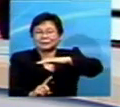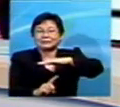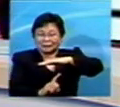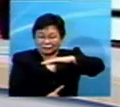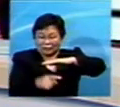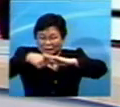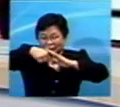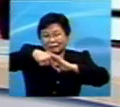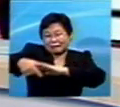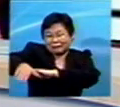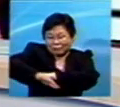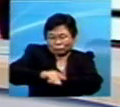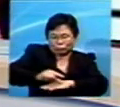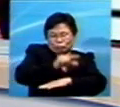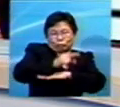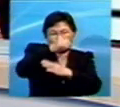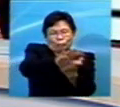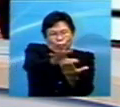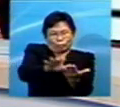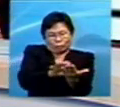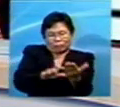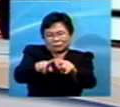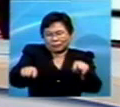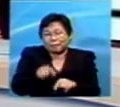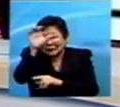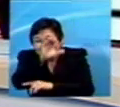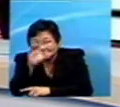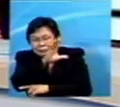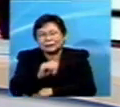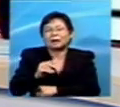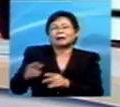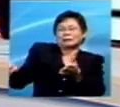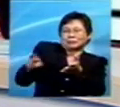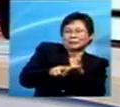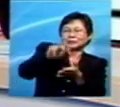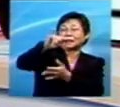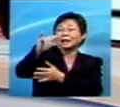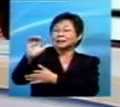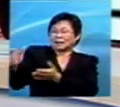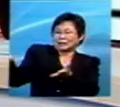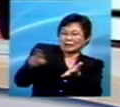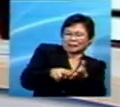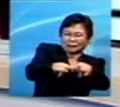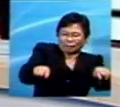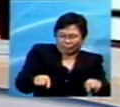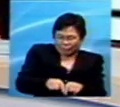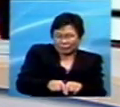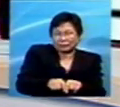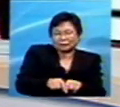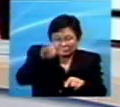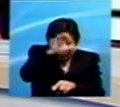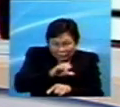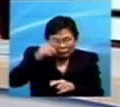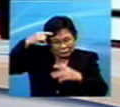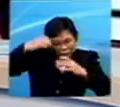akan digunakan untuk menghasilkan peta kawasan pencarian dan menurut kenyataan JC kawasan pencarian akan disahkan